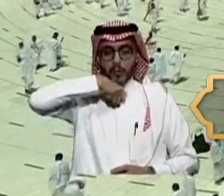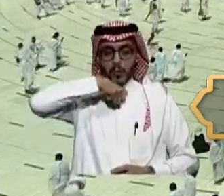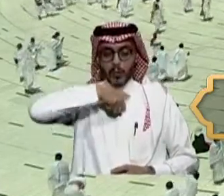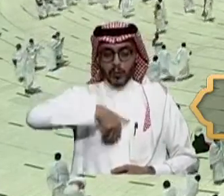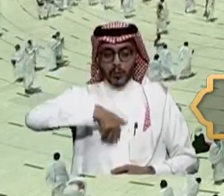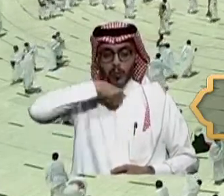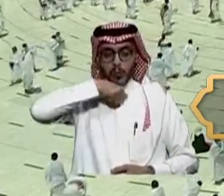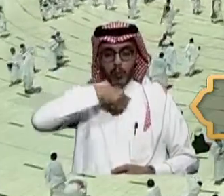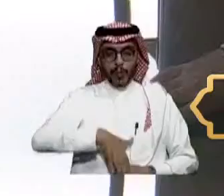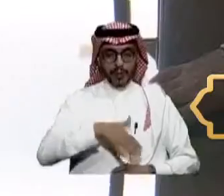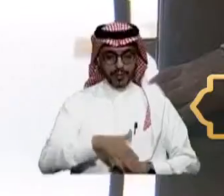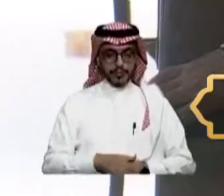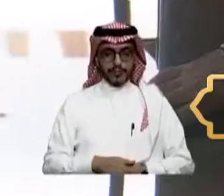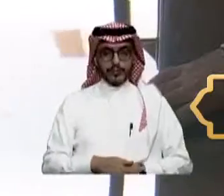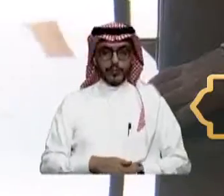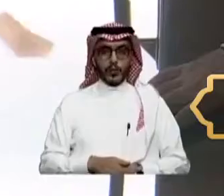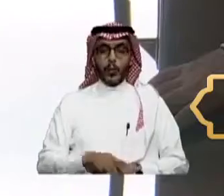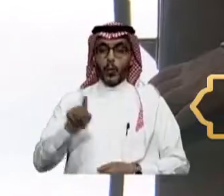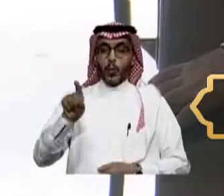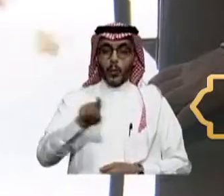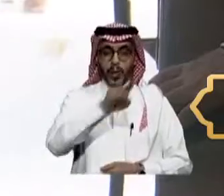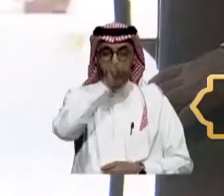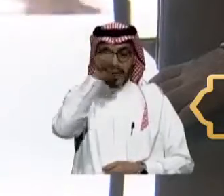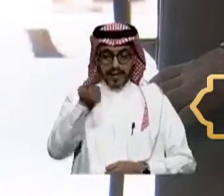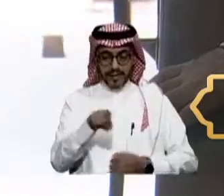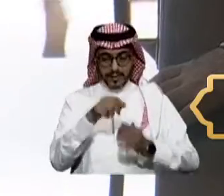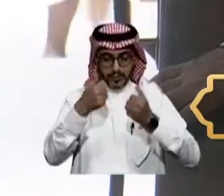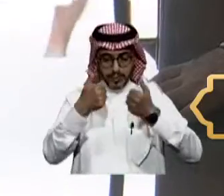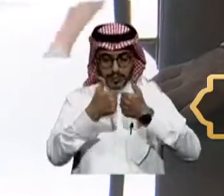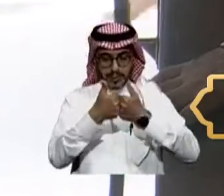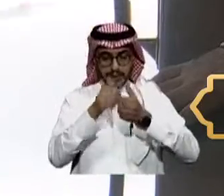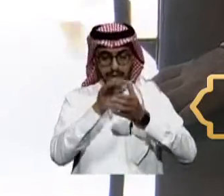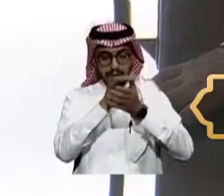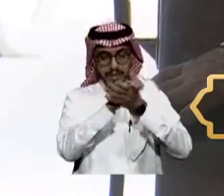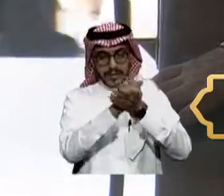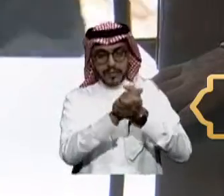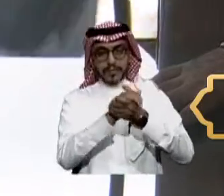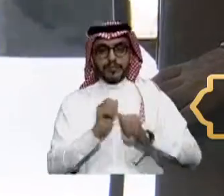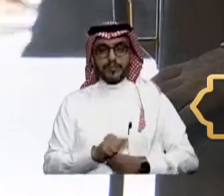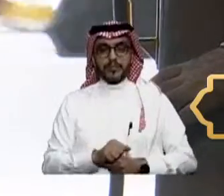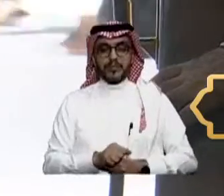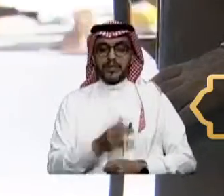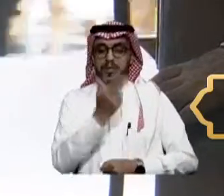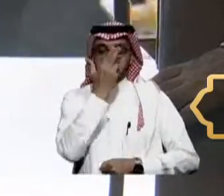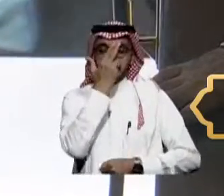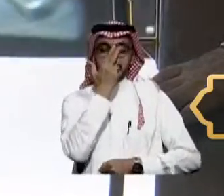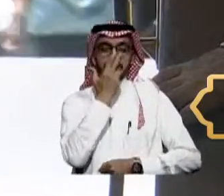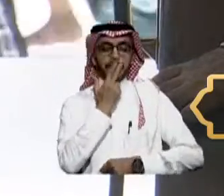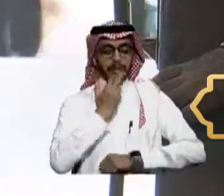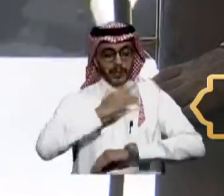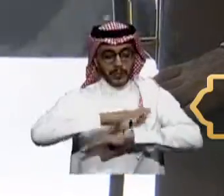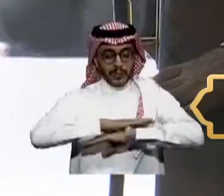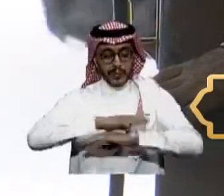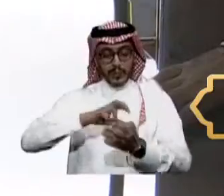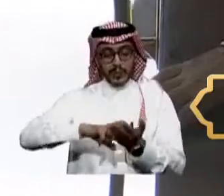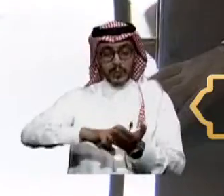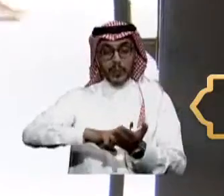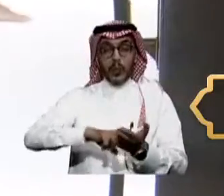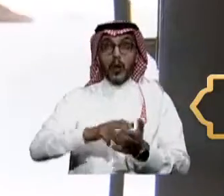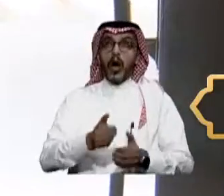عبدك ورسولك محمد وعلى اله وصحبه قول الحجا والتقى